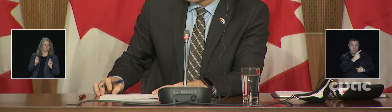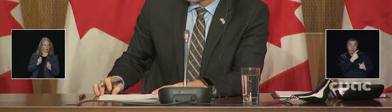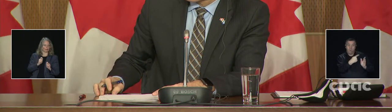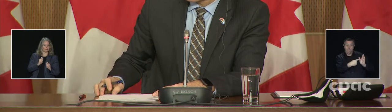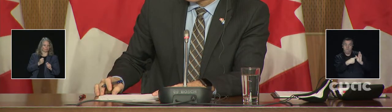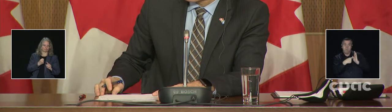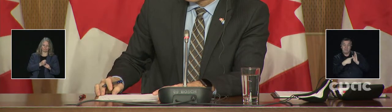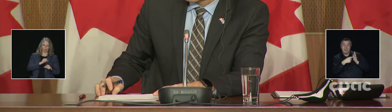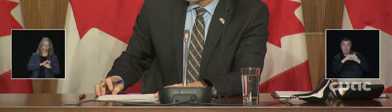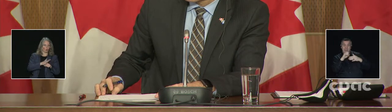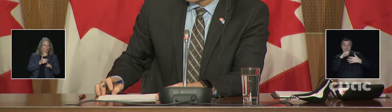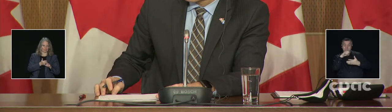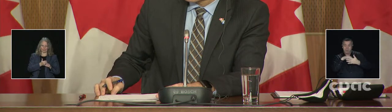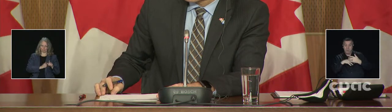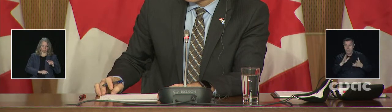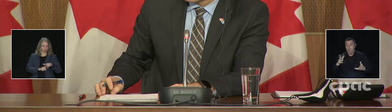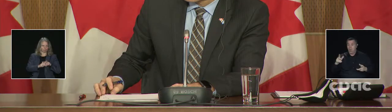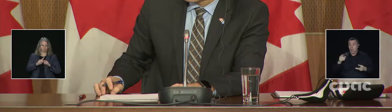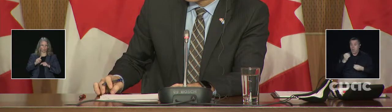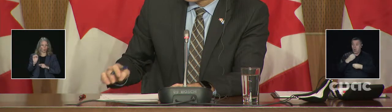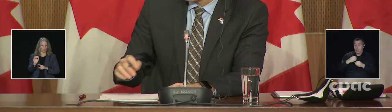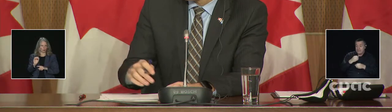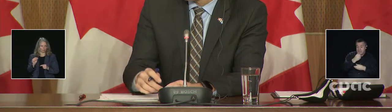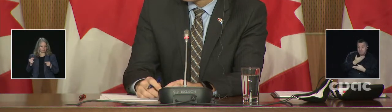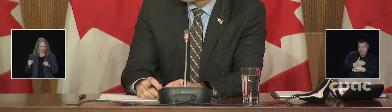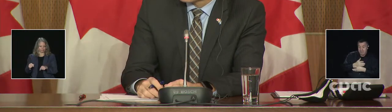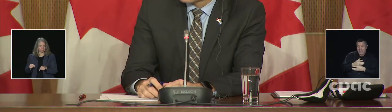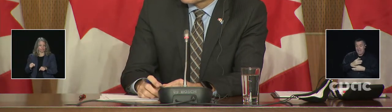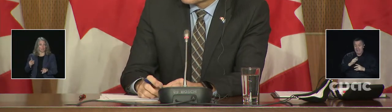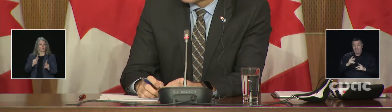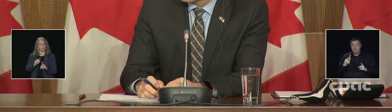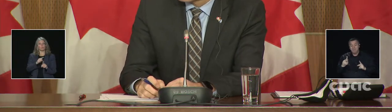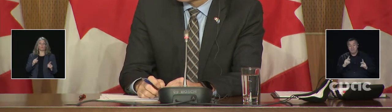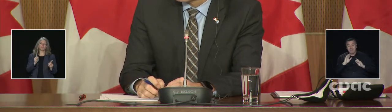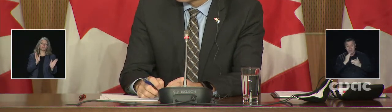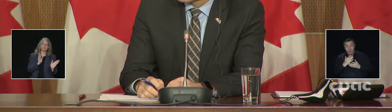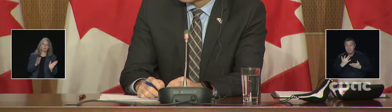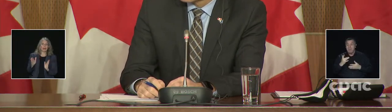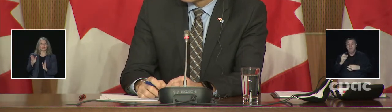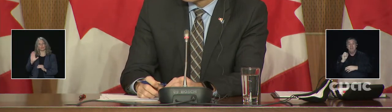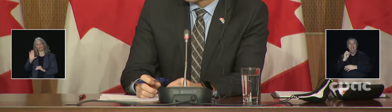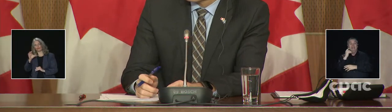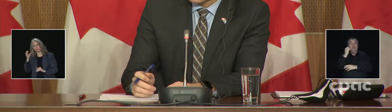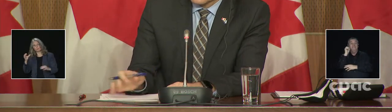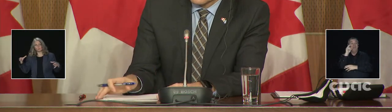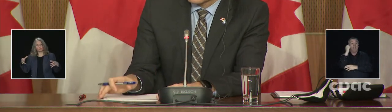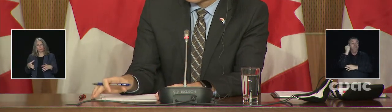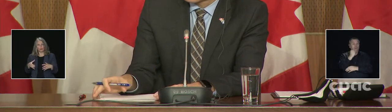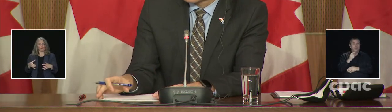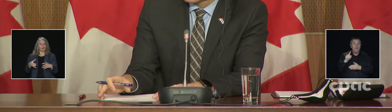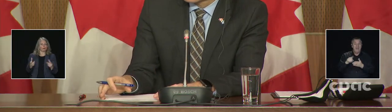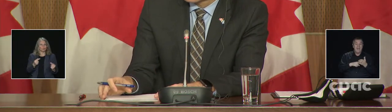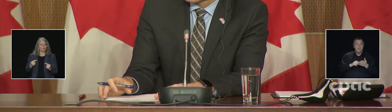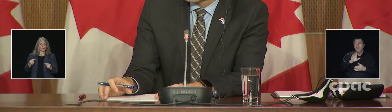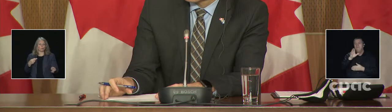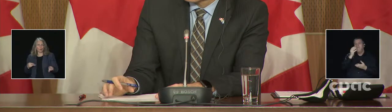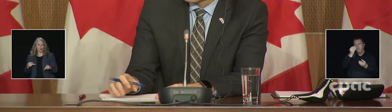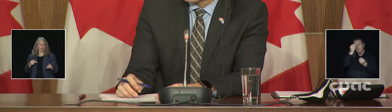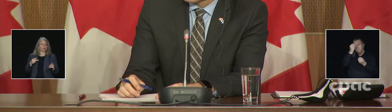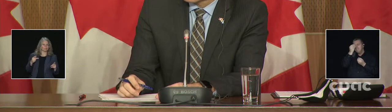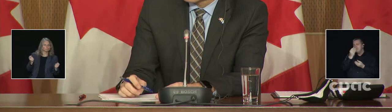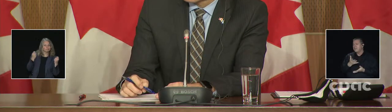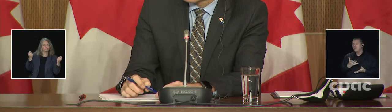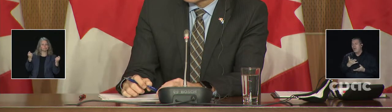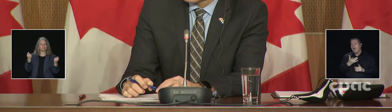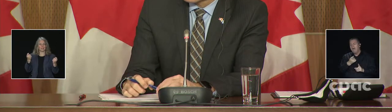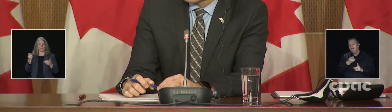Il y a des gens qui sont en train de planifier le party de Noël. Il y a des gens qui sont en train de décider s'ils annulent leur voyage dans le Sud. Votre message, c'est quoi à la lumière du